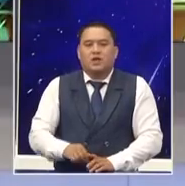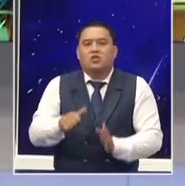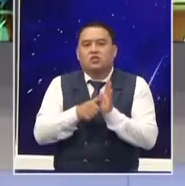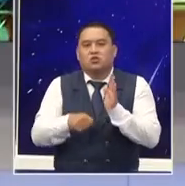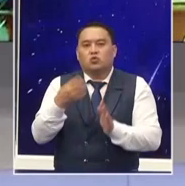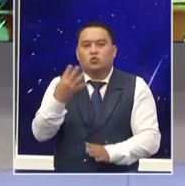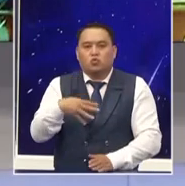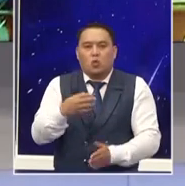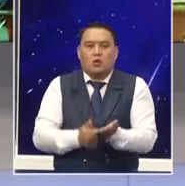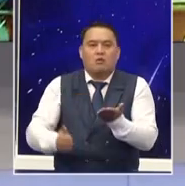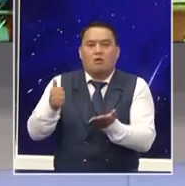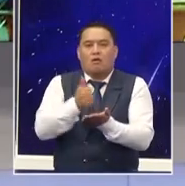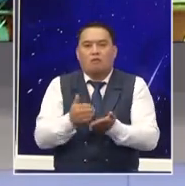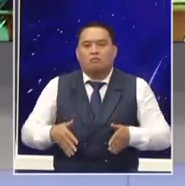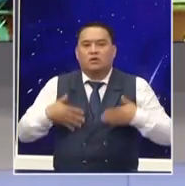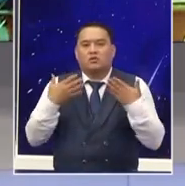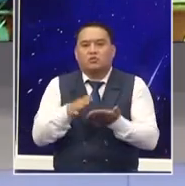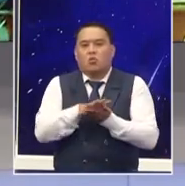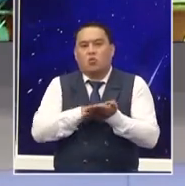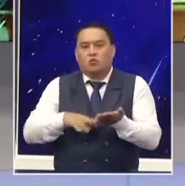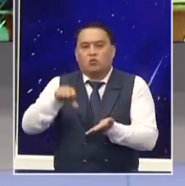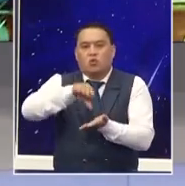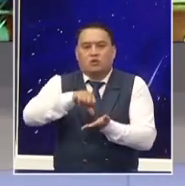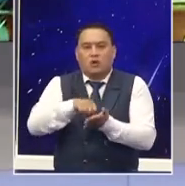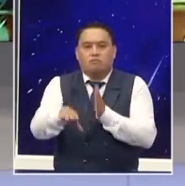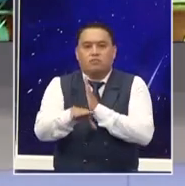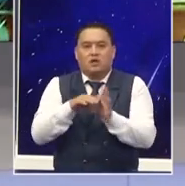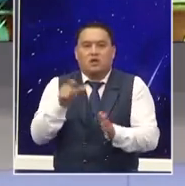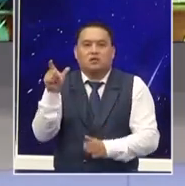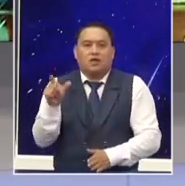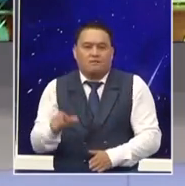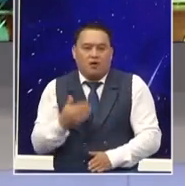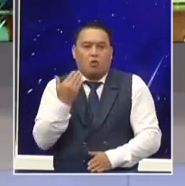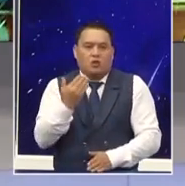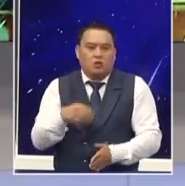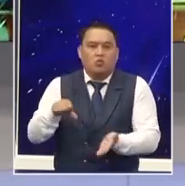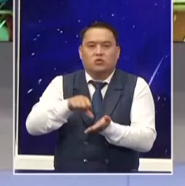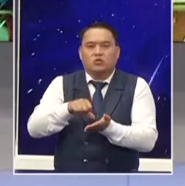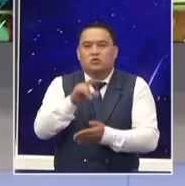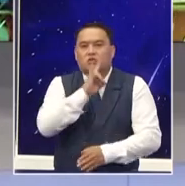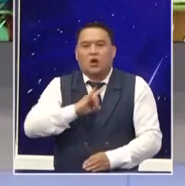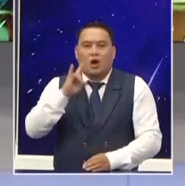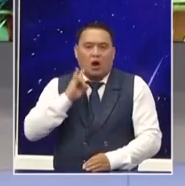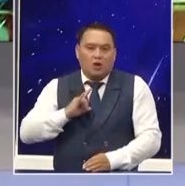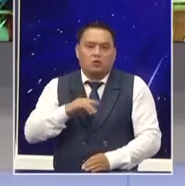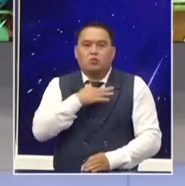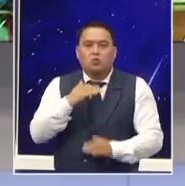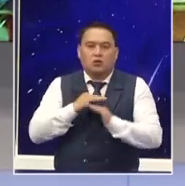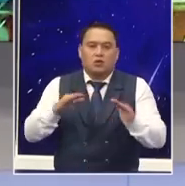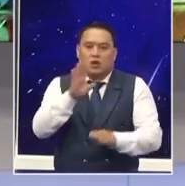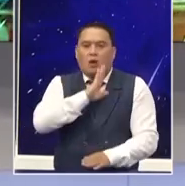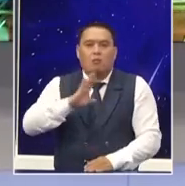640 кандидатов подали заявки в Нур-Отан для участия во внутрипартийном праймеризе. Треть всех участников – женщины, в том числе и многодетные